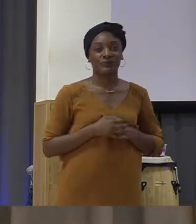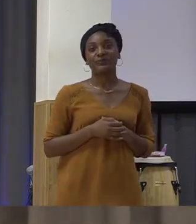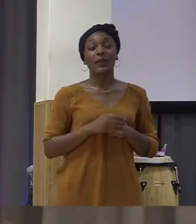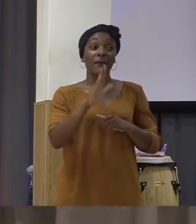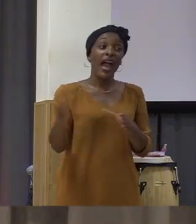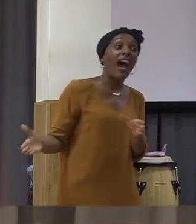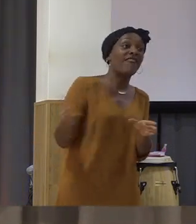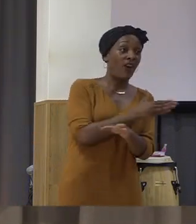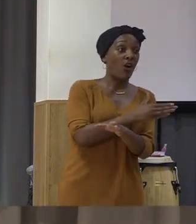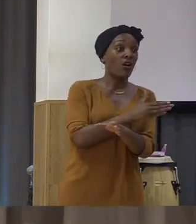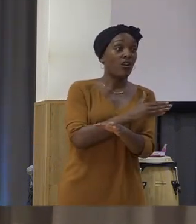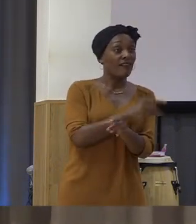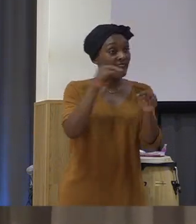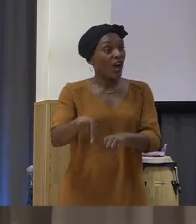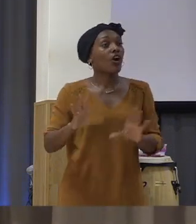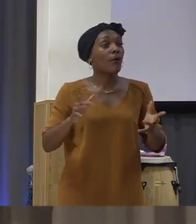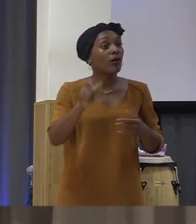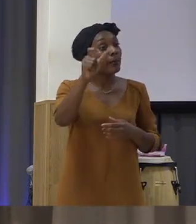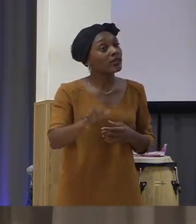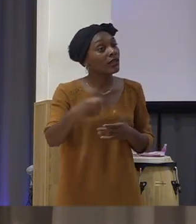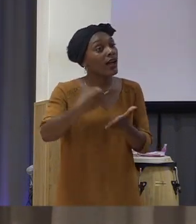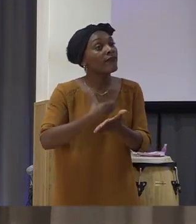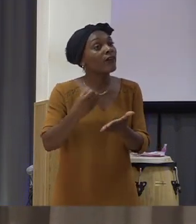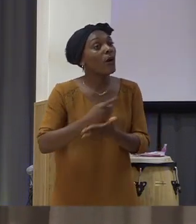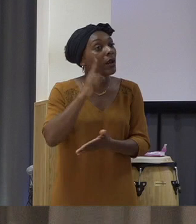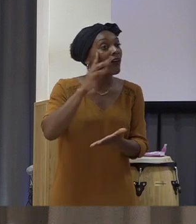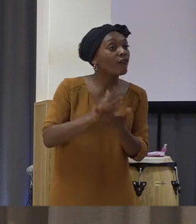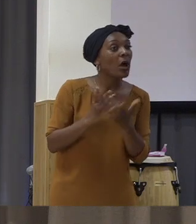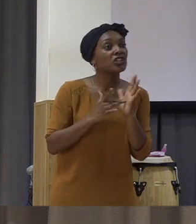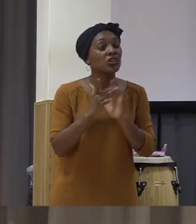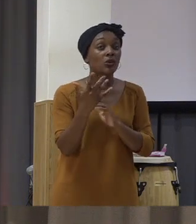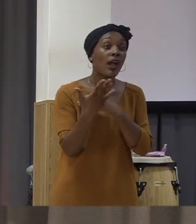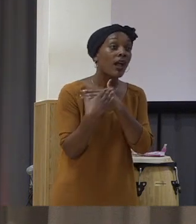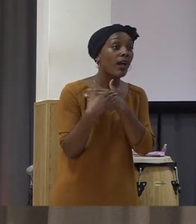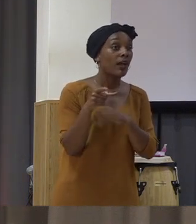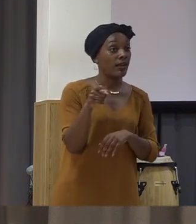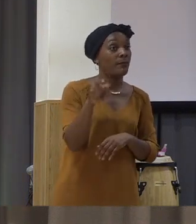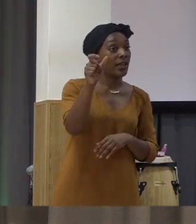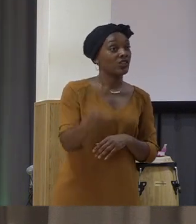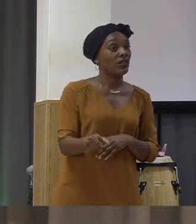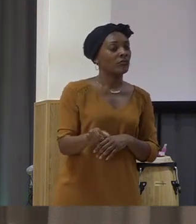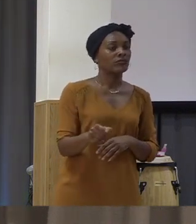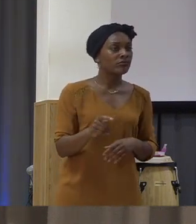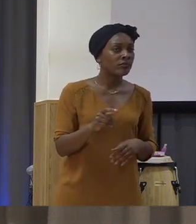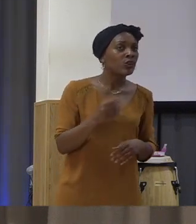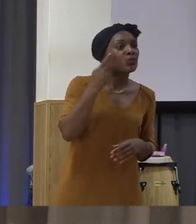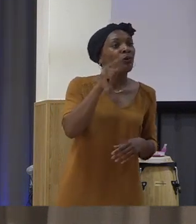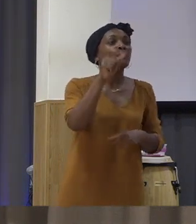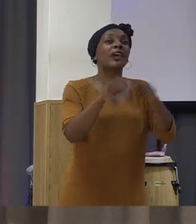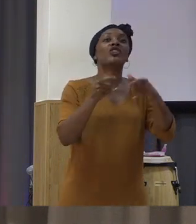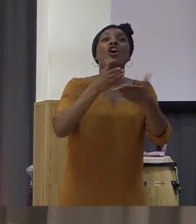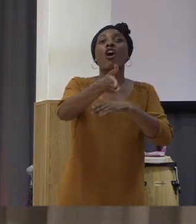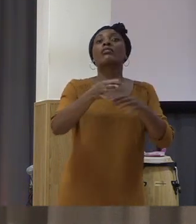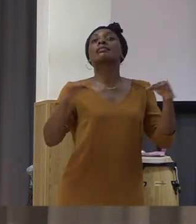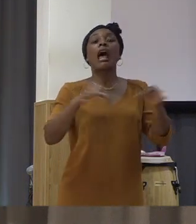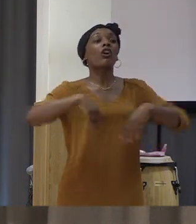il a fallu que quelqu'un me parle de sa foi. Parce que vous savez, personne ne rentrera ici, dans la salle, si on